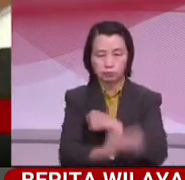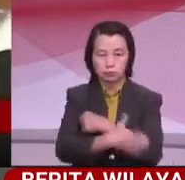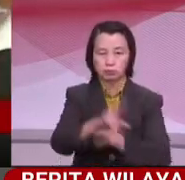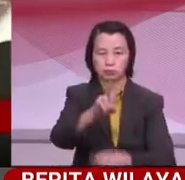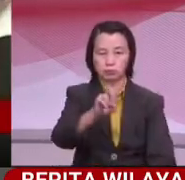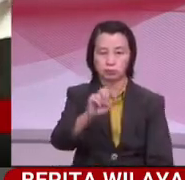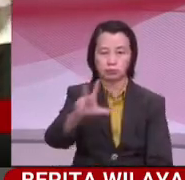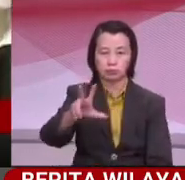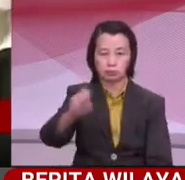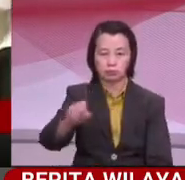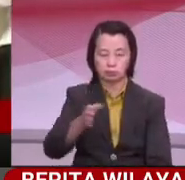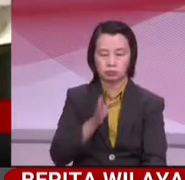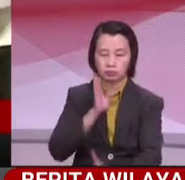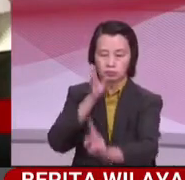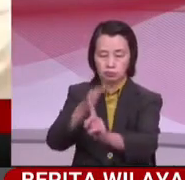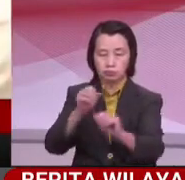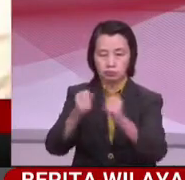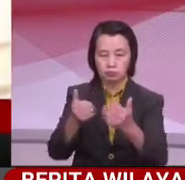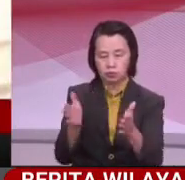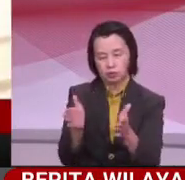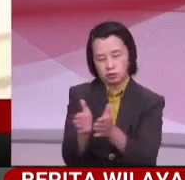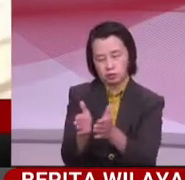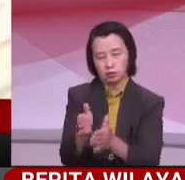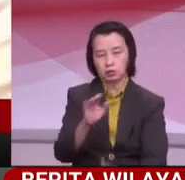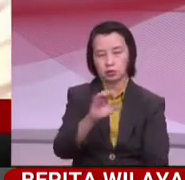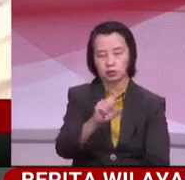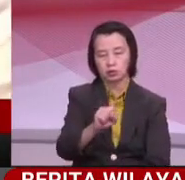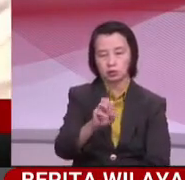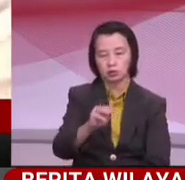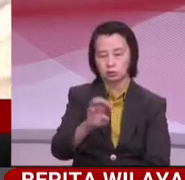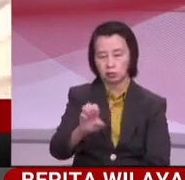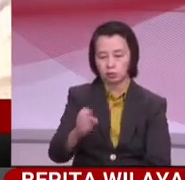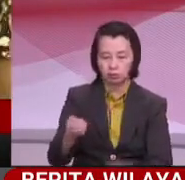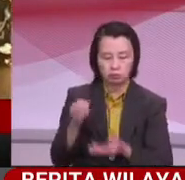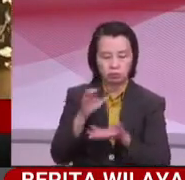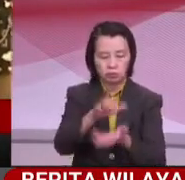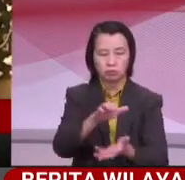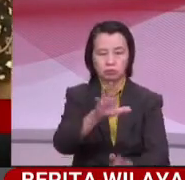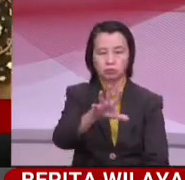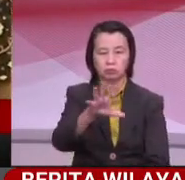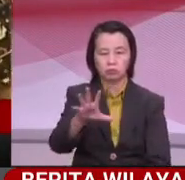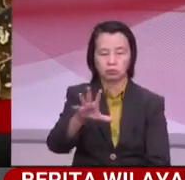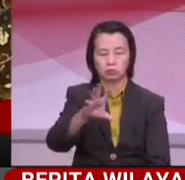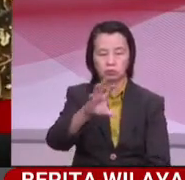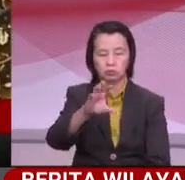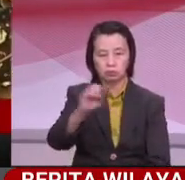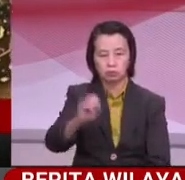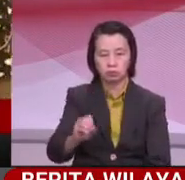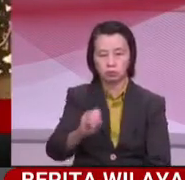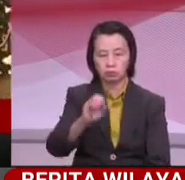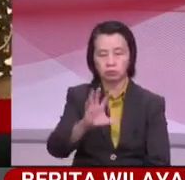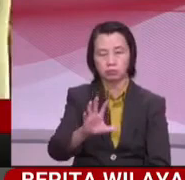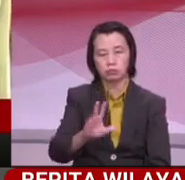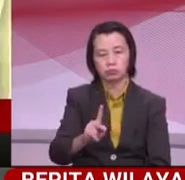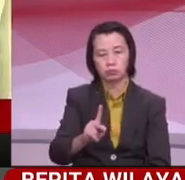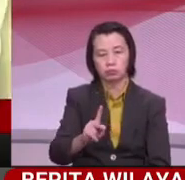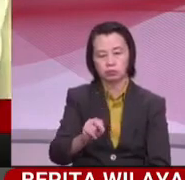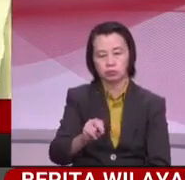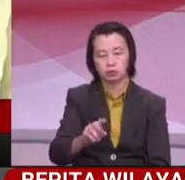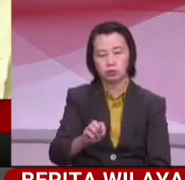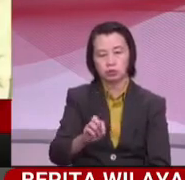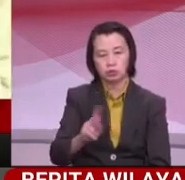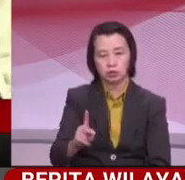2030 yang menyesakkan saya kecil sederhana SM yg menyumbang 50-500 keluaran dalam kasta negara kejadian ke